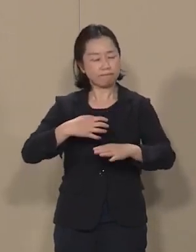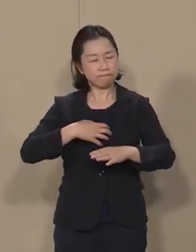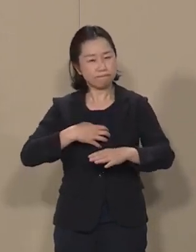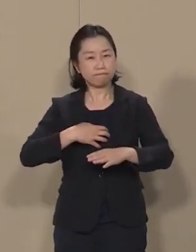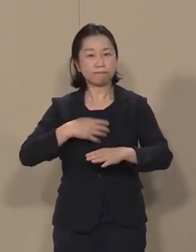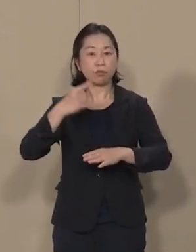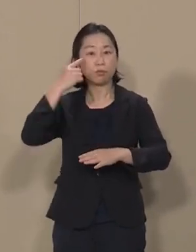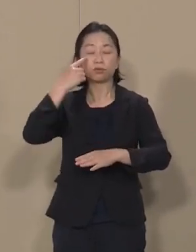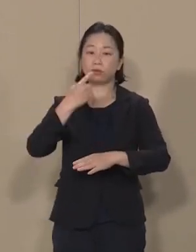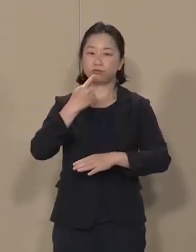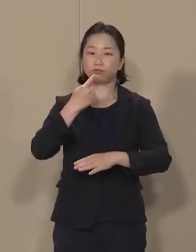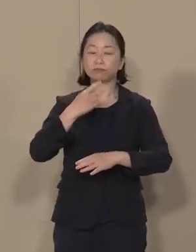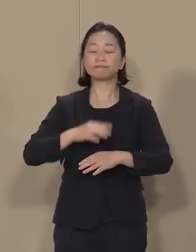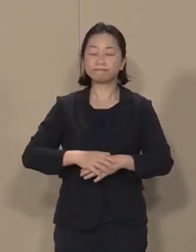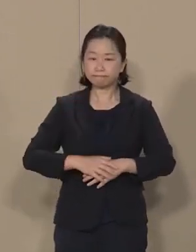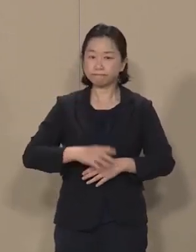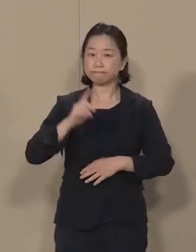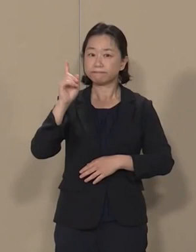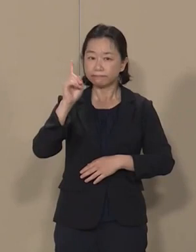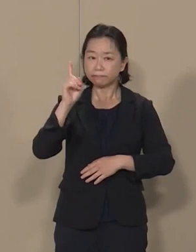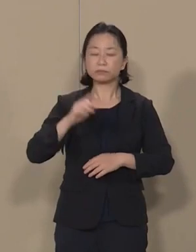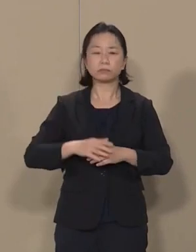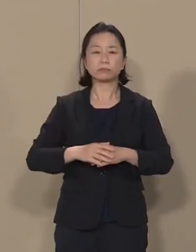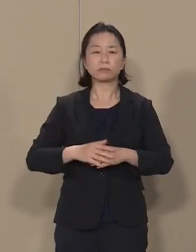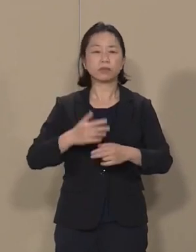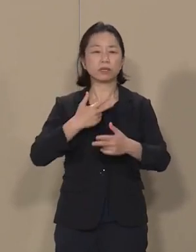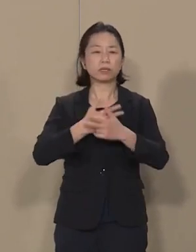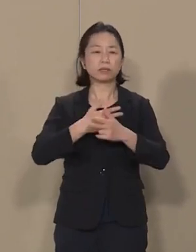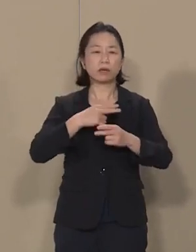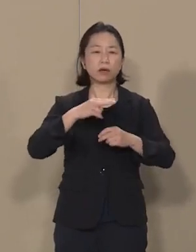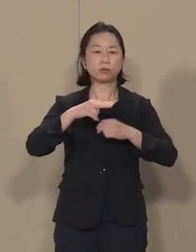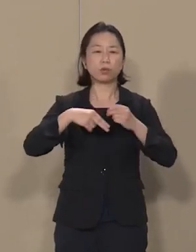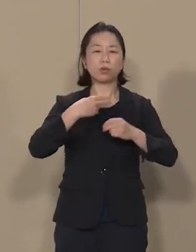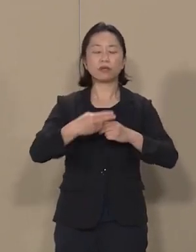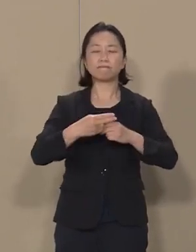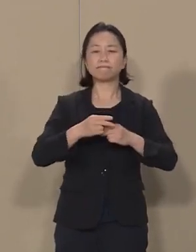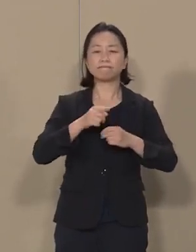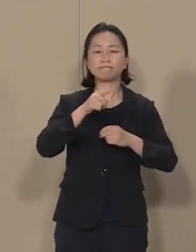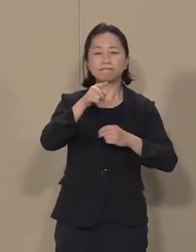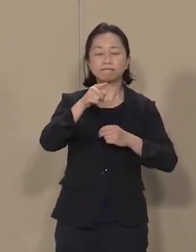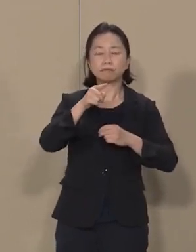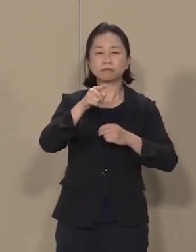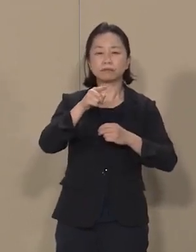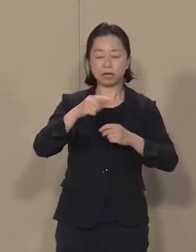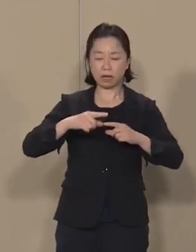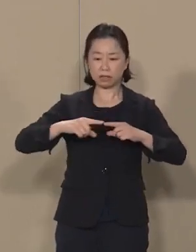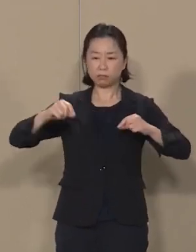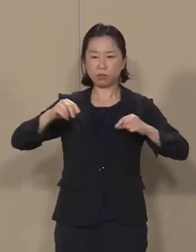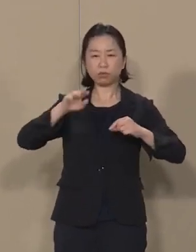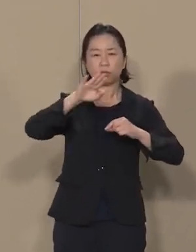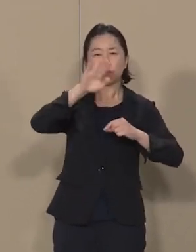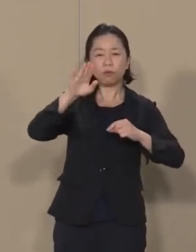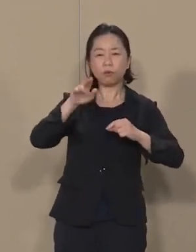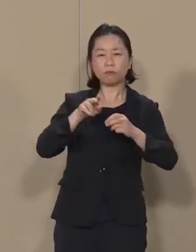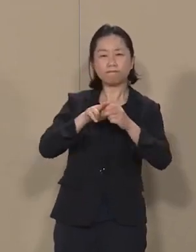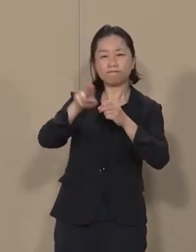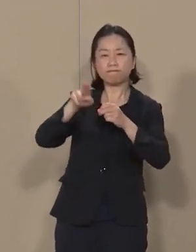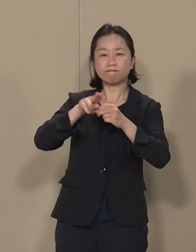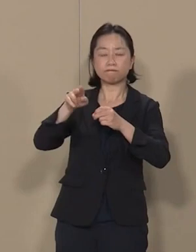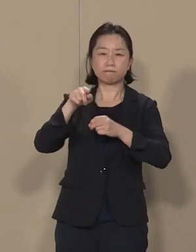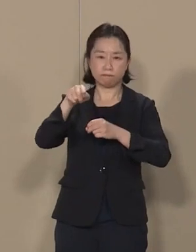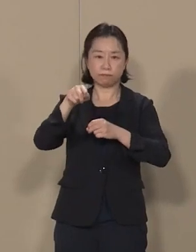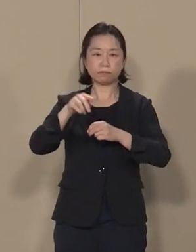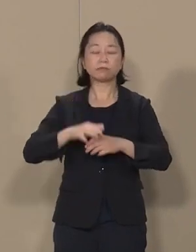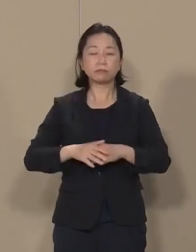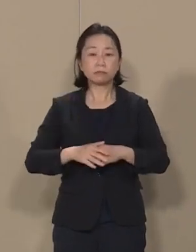妹おりますそれは何かと言いますと北朝鮮がミサイルを日本海に向けて打ち込むようになってきました